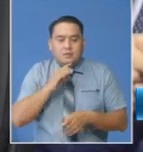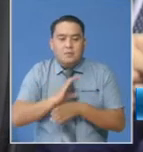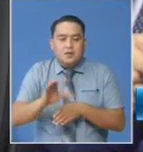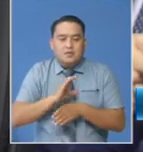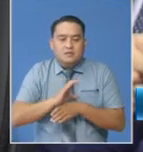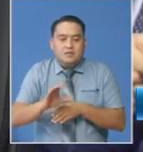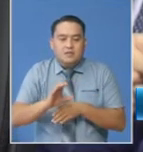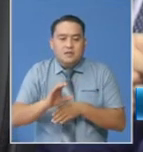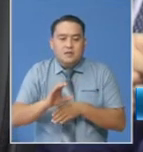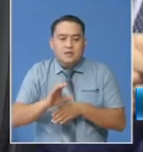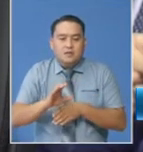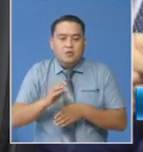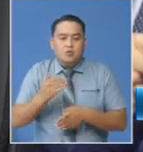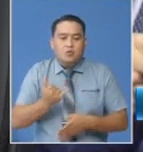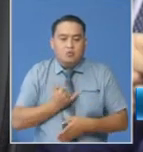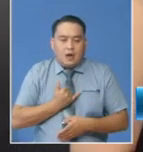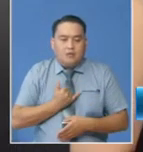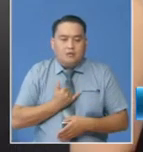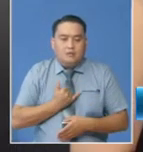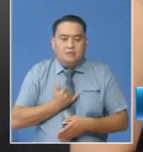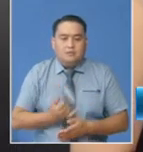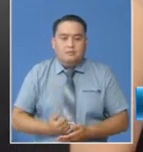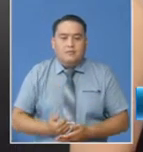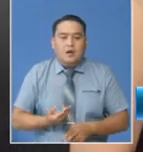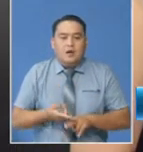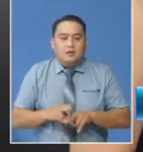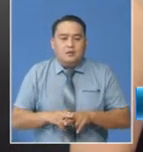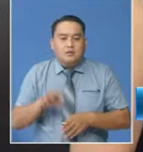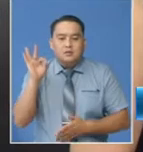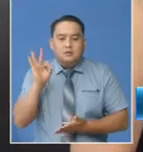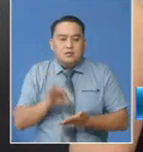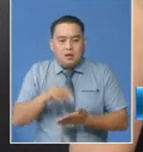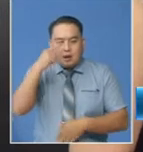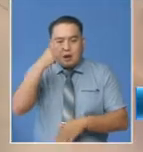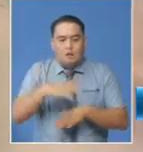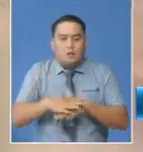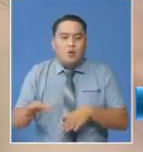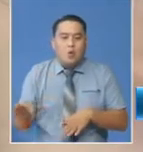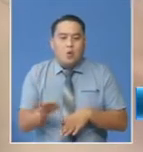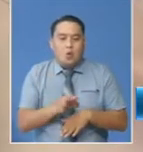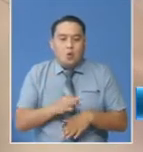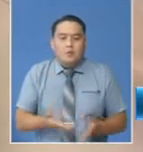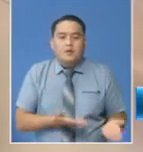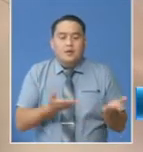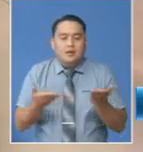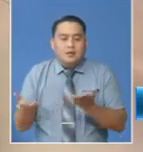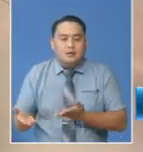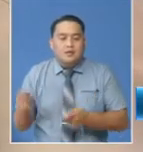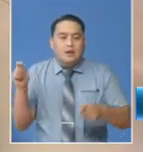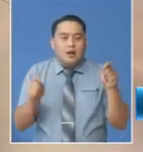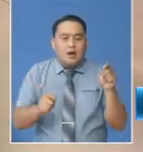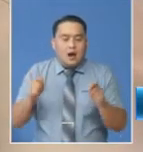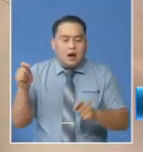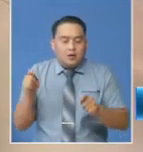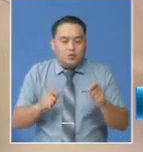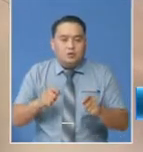производителей появились у нас. Именно с этой целью аким Алматинской области и пригласил делегацию